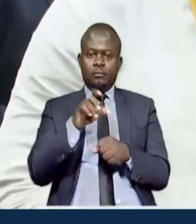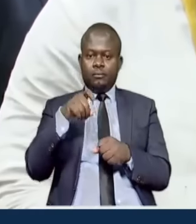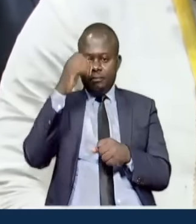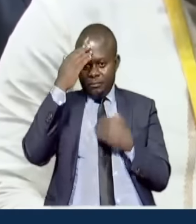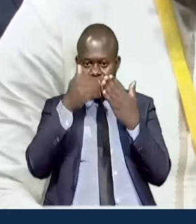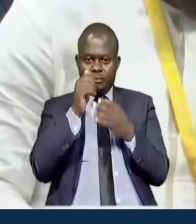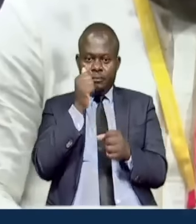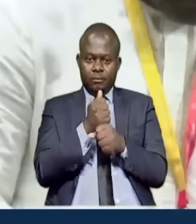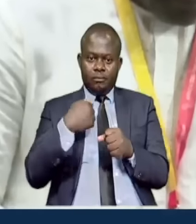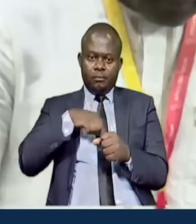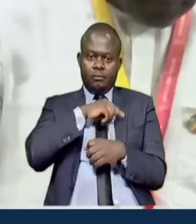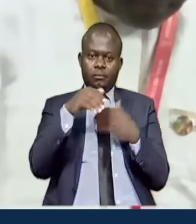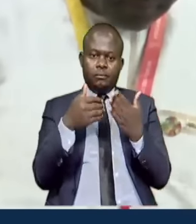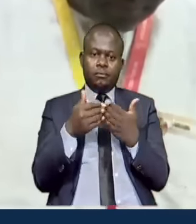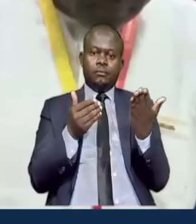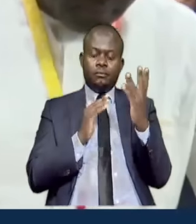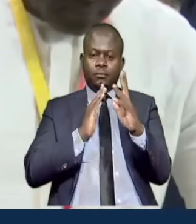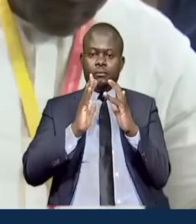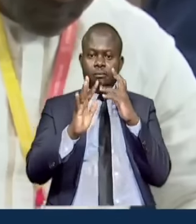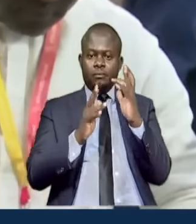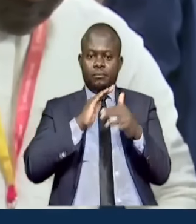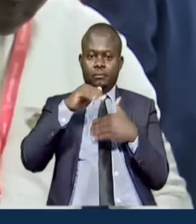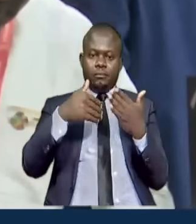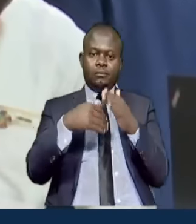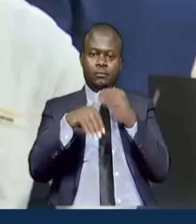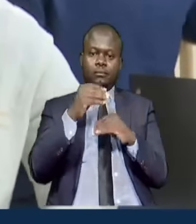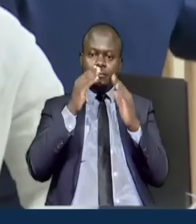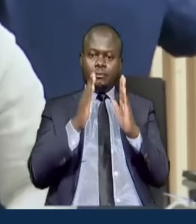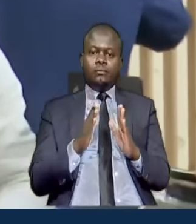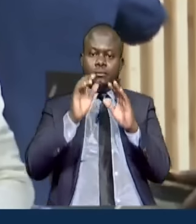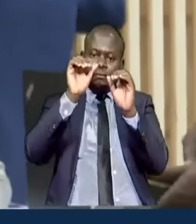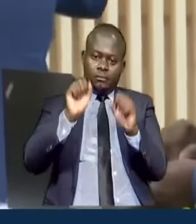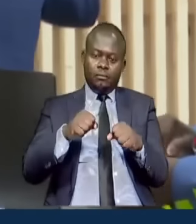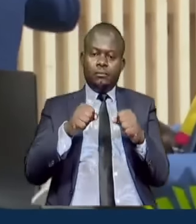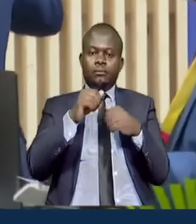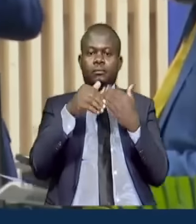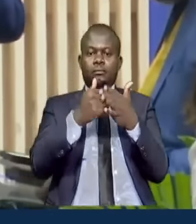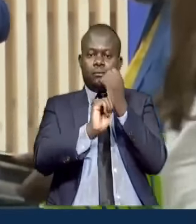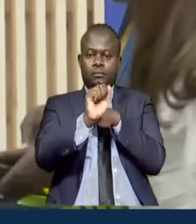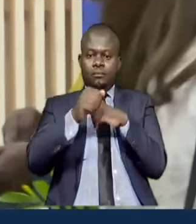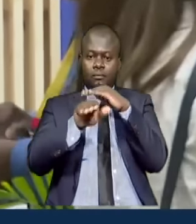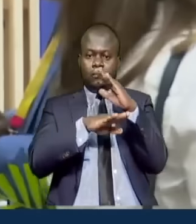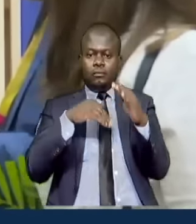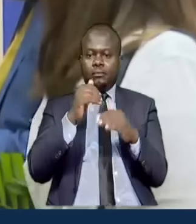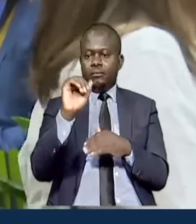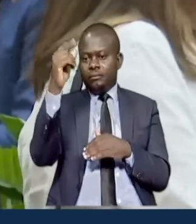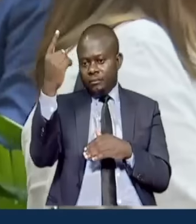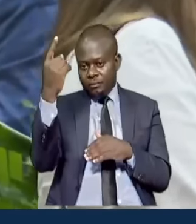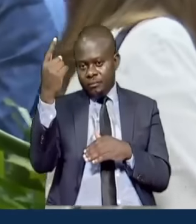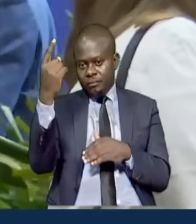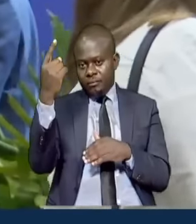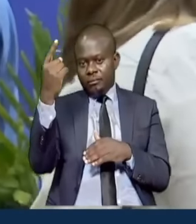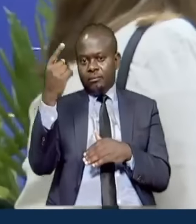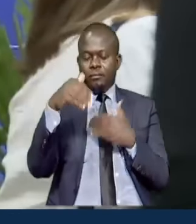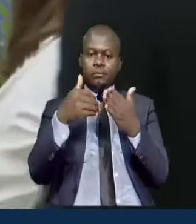gukorwa nanone kugira ngo urujya n'uruza rw'abantu n'ibicuruzwa rubashe gukunda. Ibikorwa remezo nicyo cya mbere nk'uko